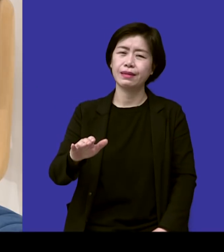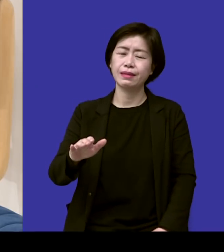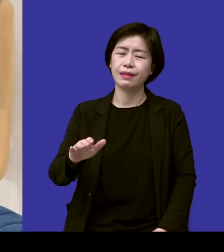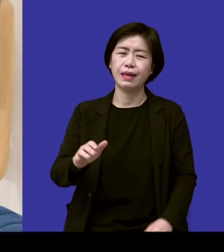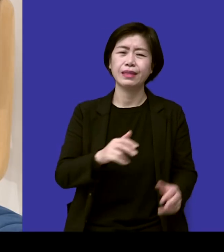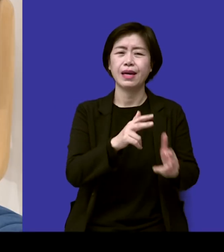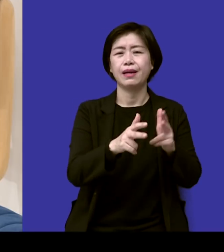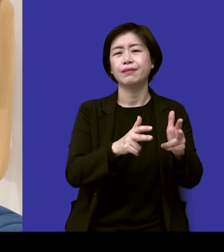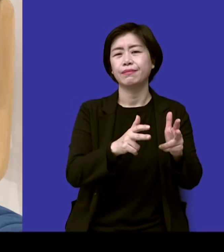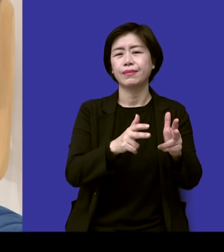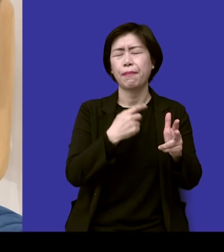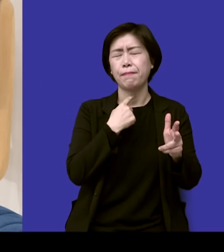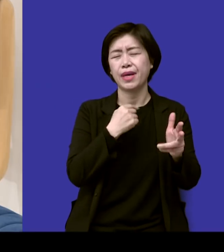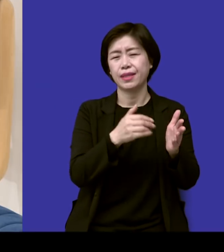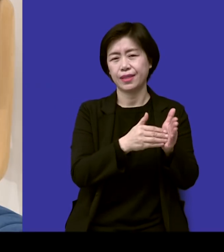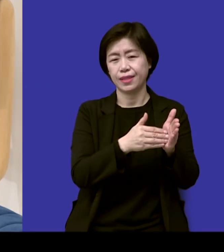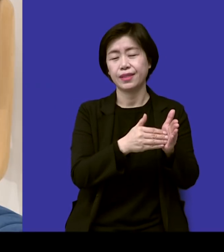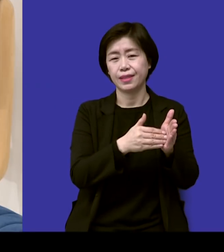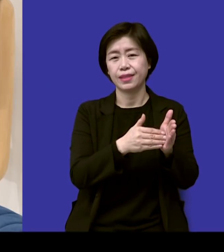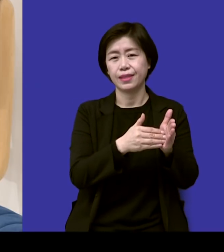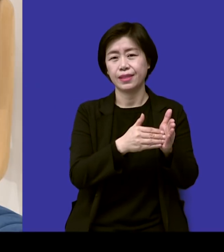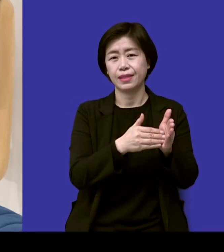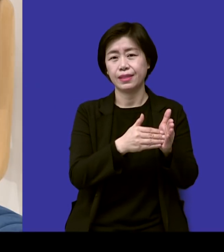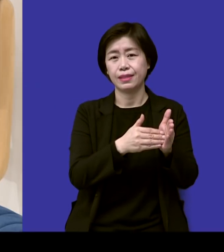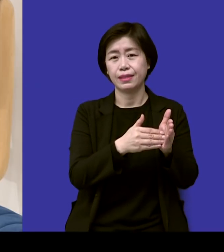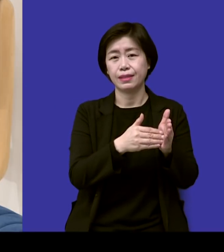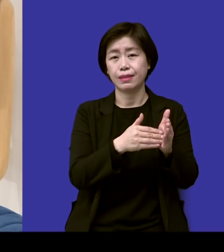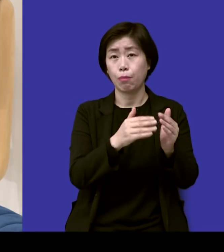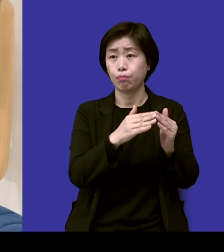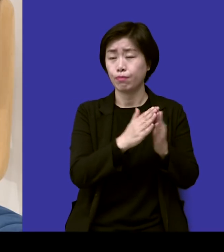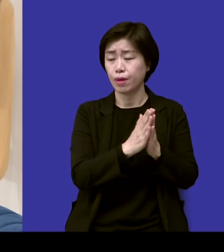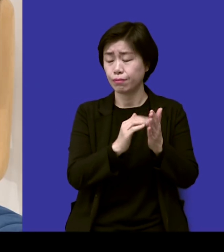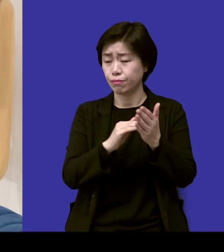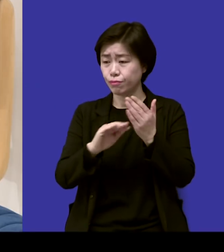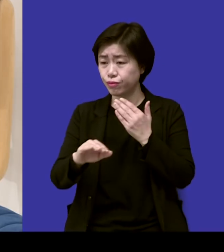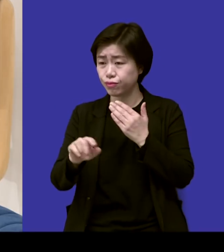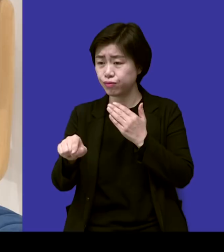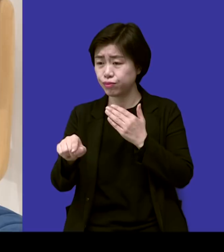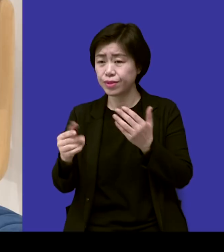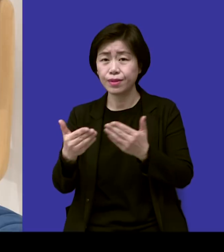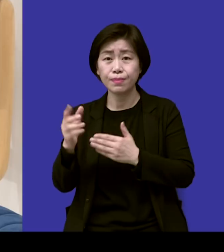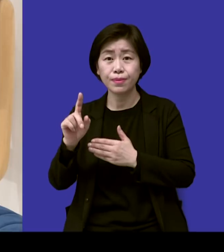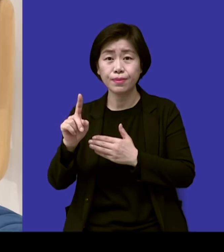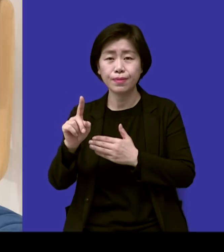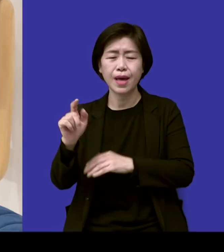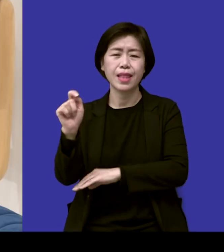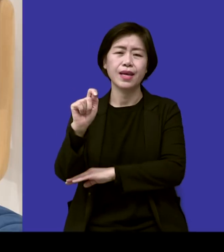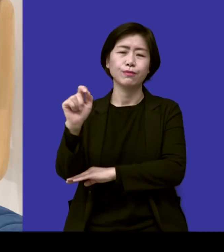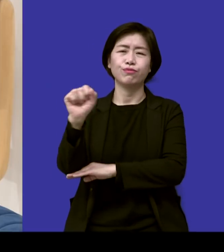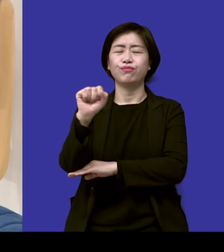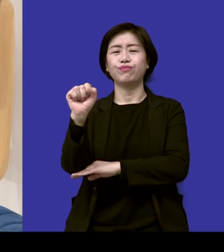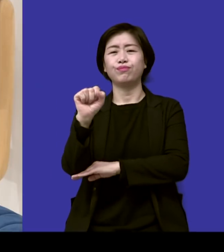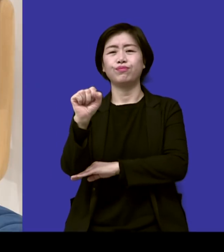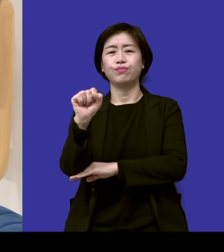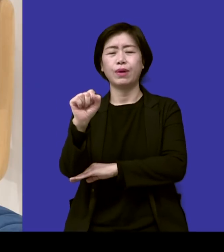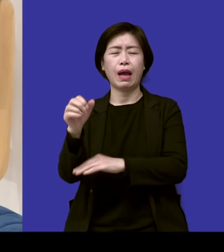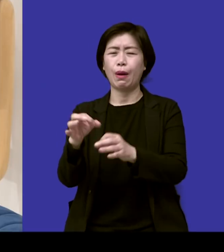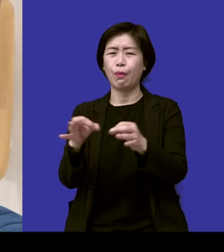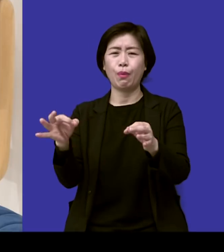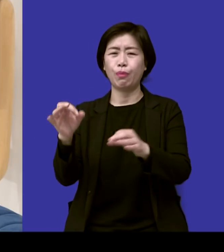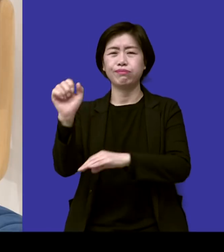사업을 하시다가 사업을 접고 나서 하는 일이 이제 택시도 오래 못